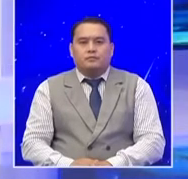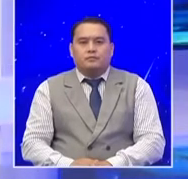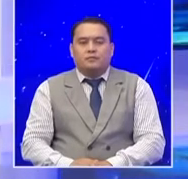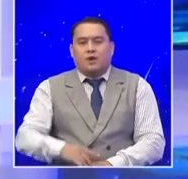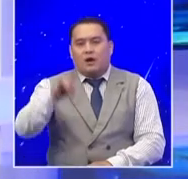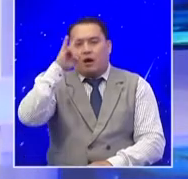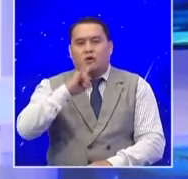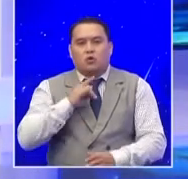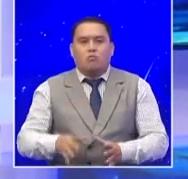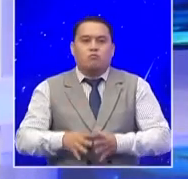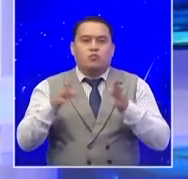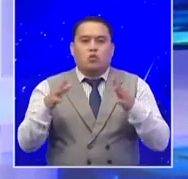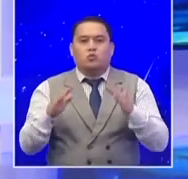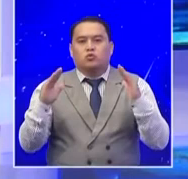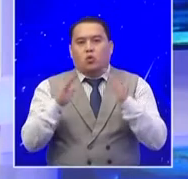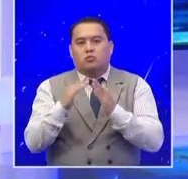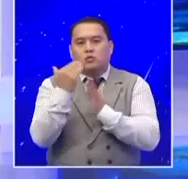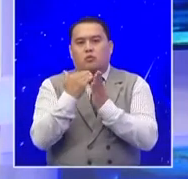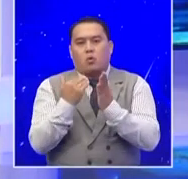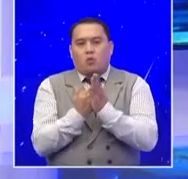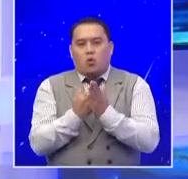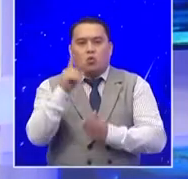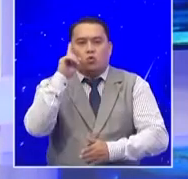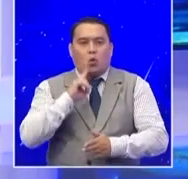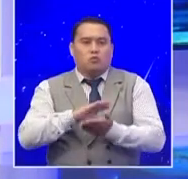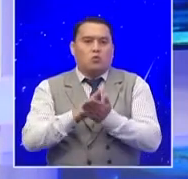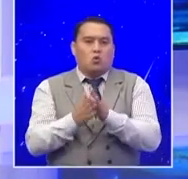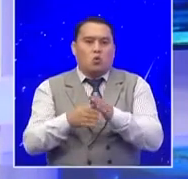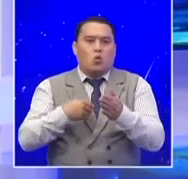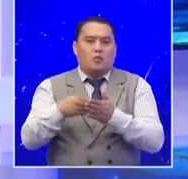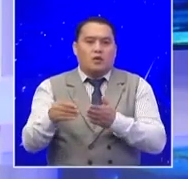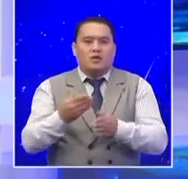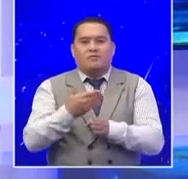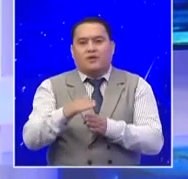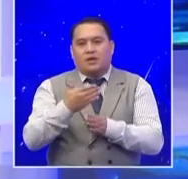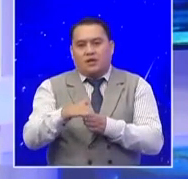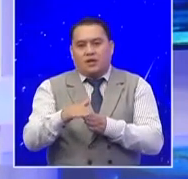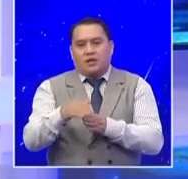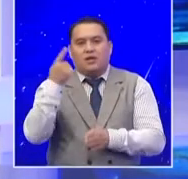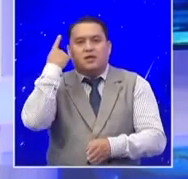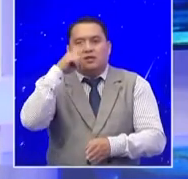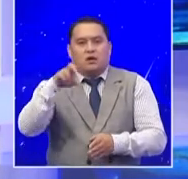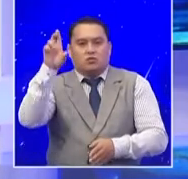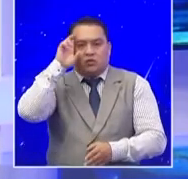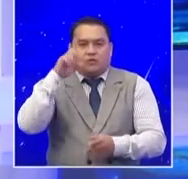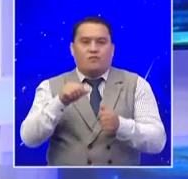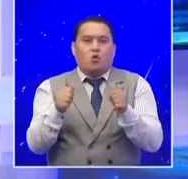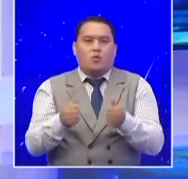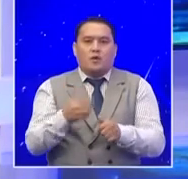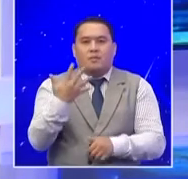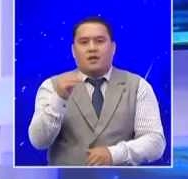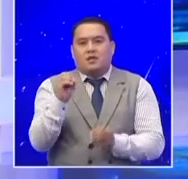В Казахстане все больше жилищных программ, учитывающих удобные условия приобретения жилья в кредит. Так, инициированная государством